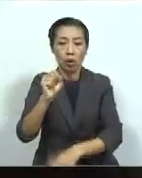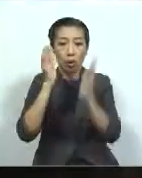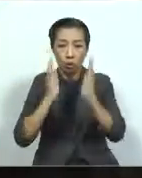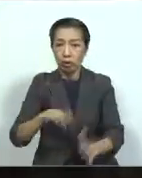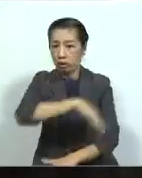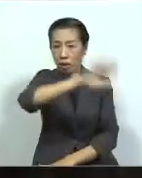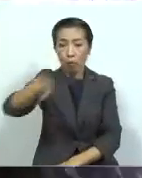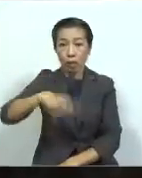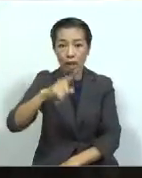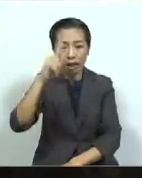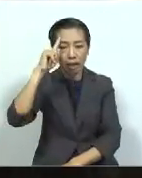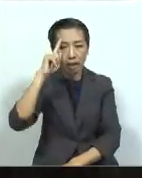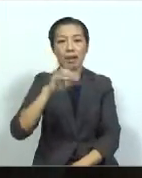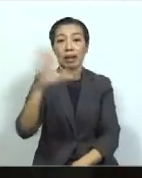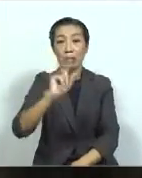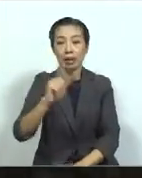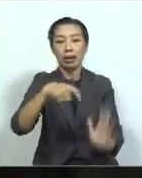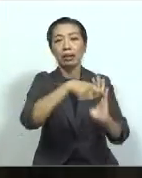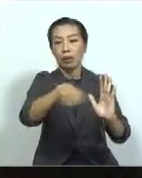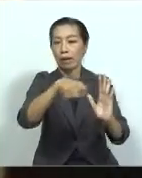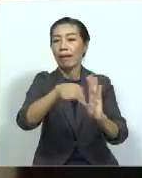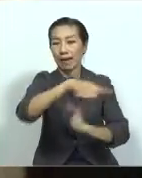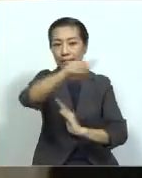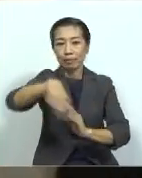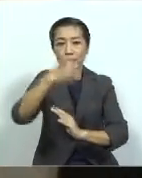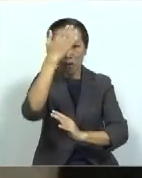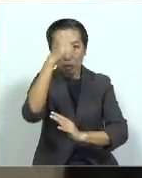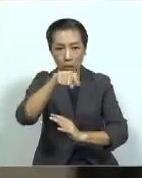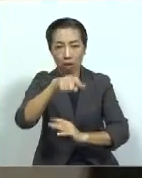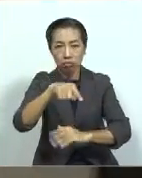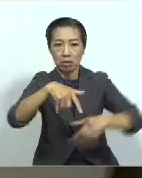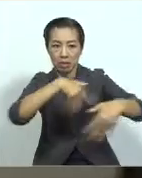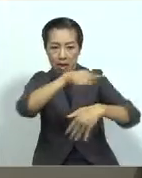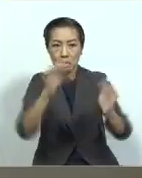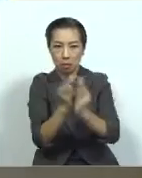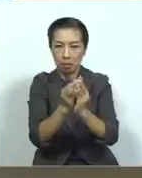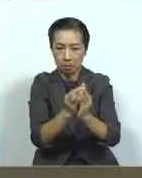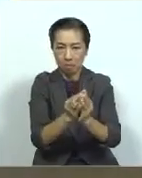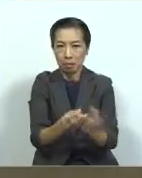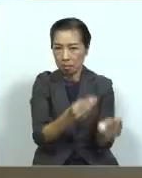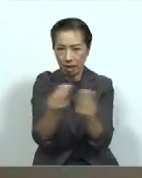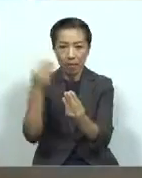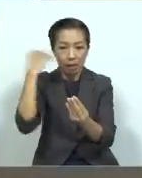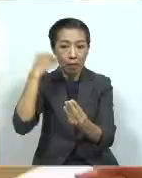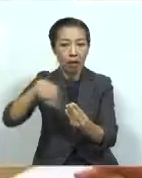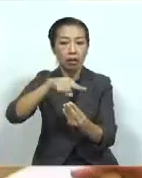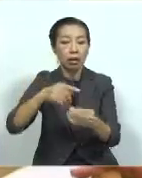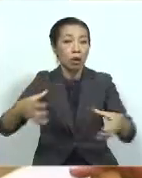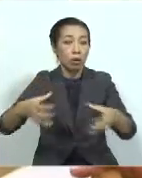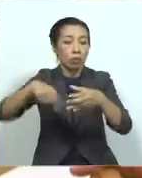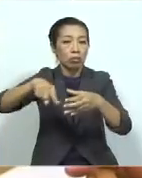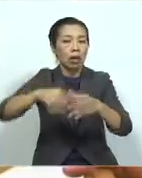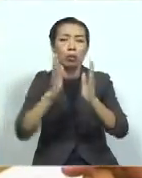ส.ทั้งหมดจากจังหวัดนครราชสีมาซึ่งถือว่าเป็นฐานที่มั่นเป็นฐานเสียงสำคัญของพรรคอีกทั้งแกนนำเองก็